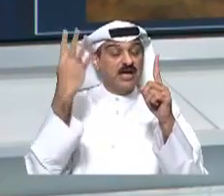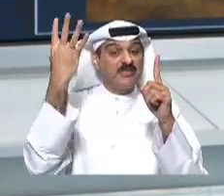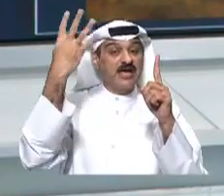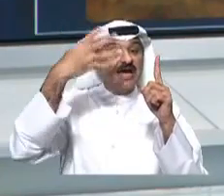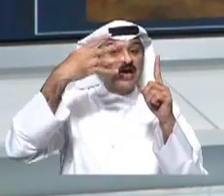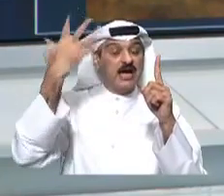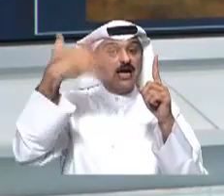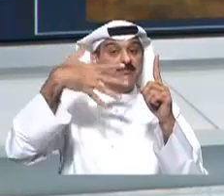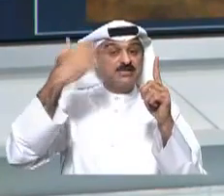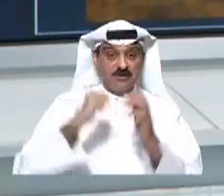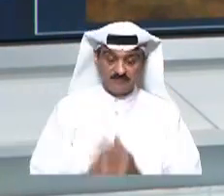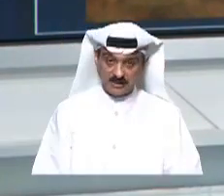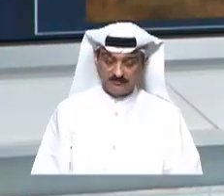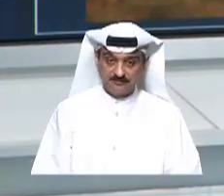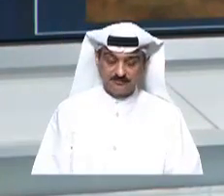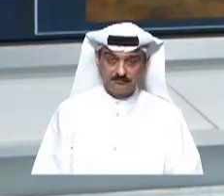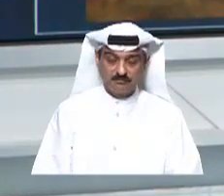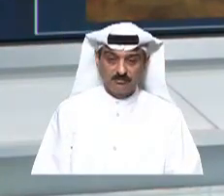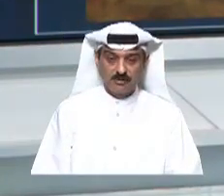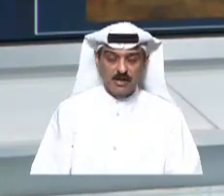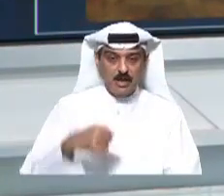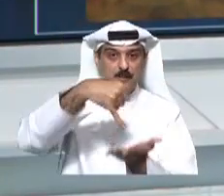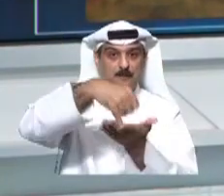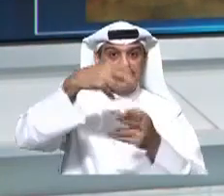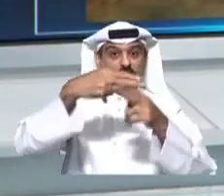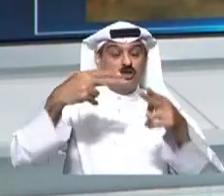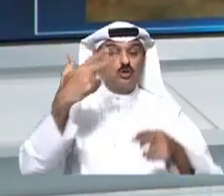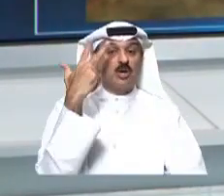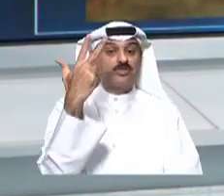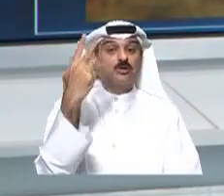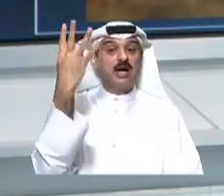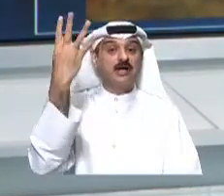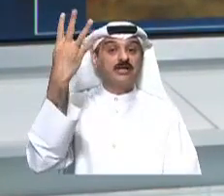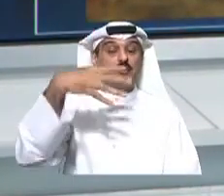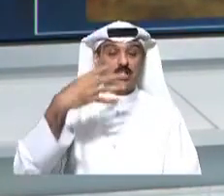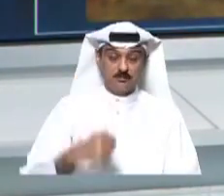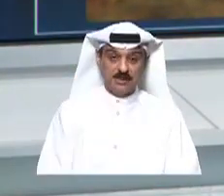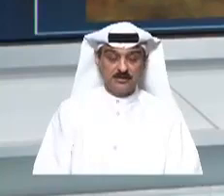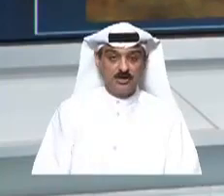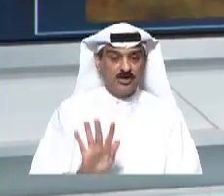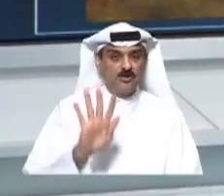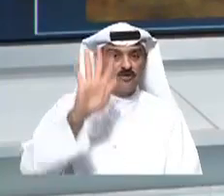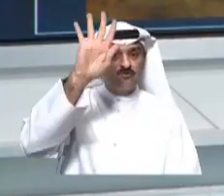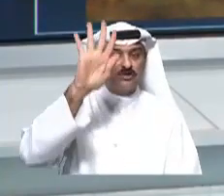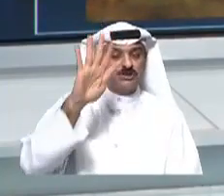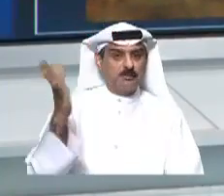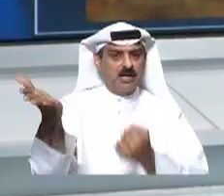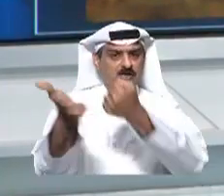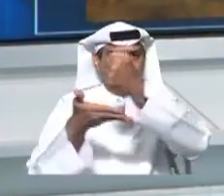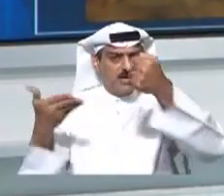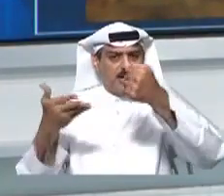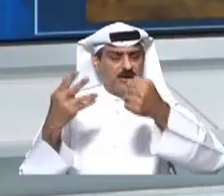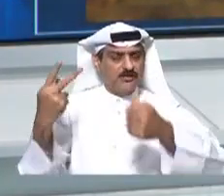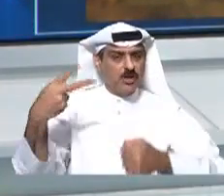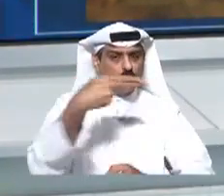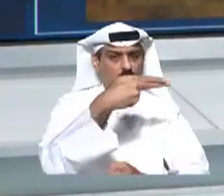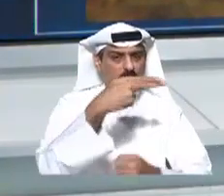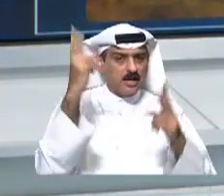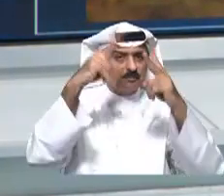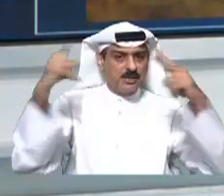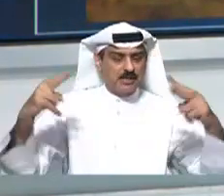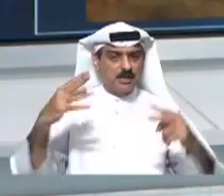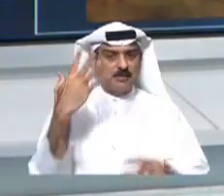درجة مئوية. مدينة الكويت قد تصل إلى 48 درجة مئوية. المناطق الشمالية والشمالية الغربية من دولة الكويت متفاوتة ما